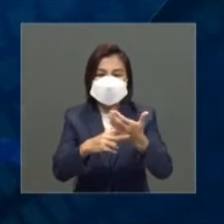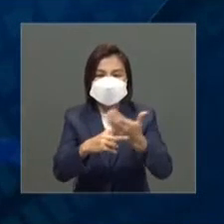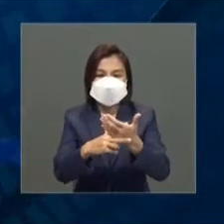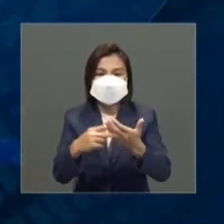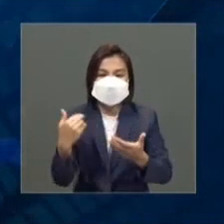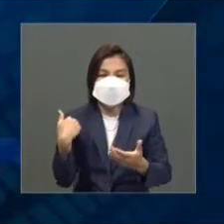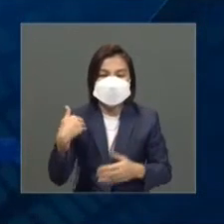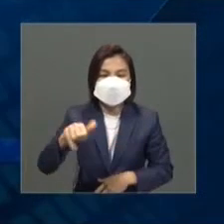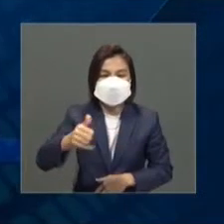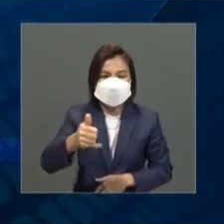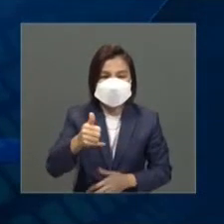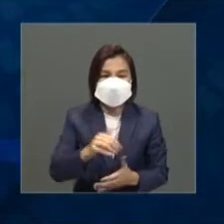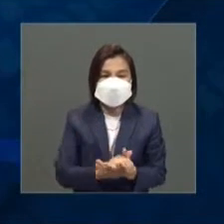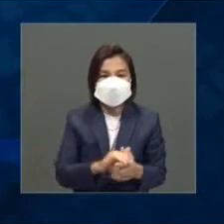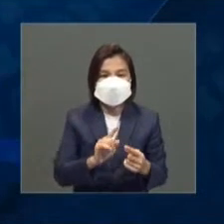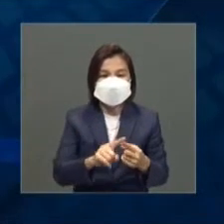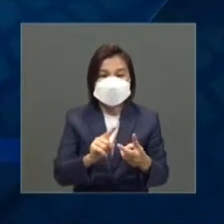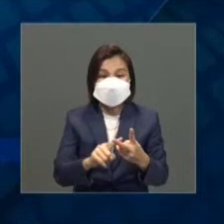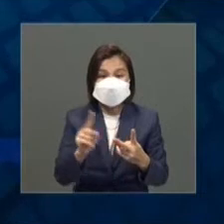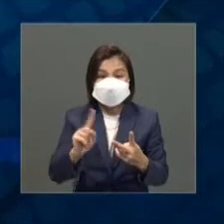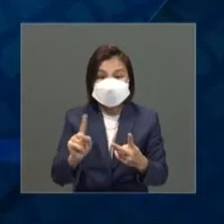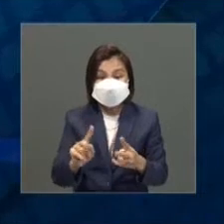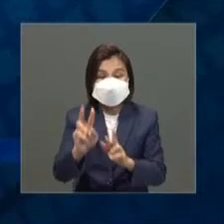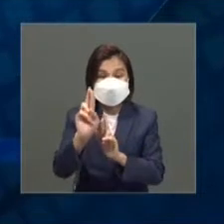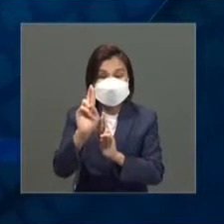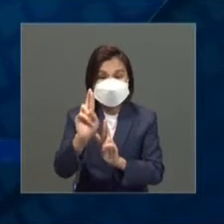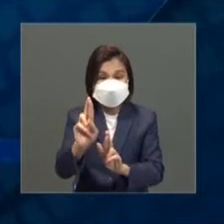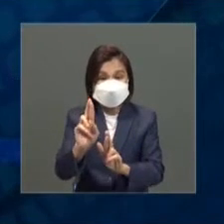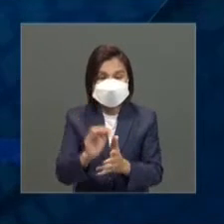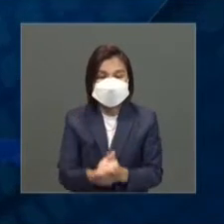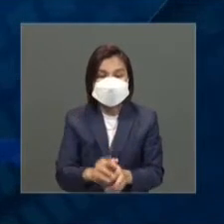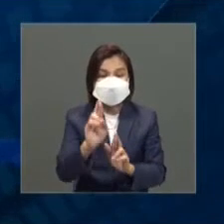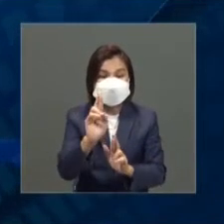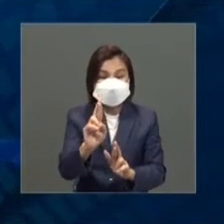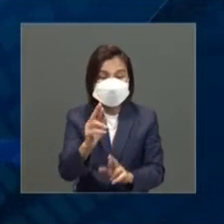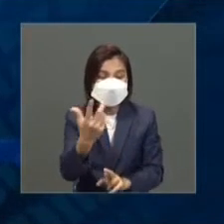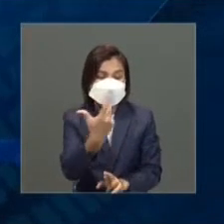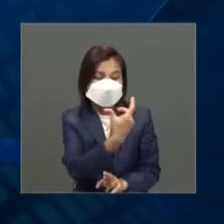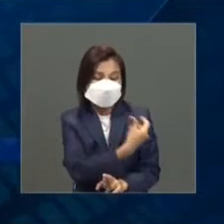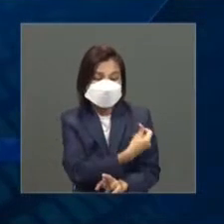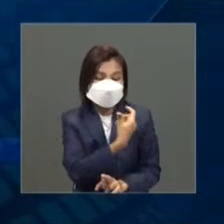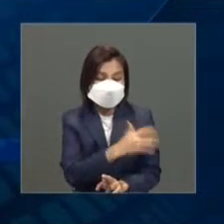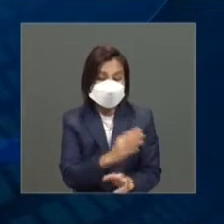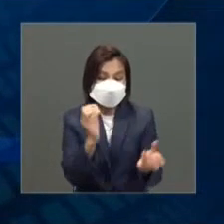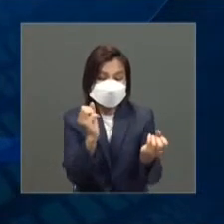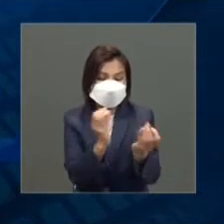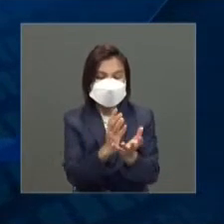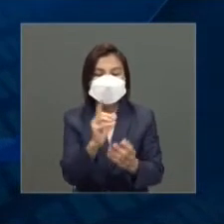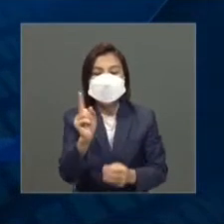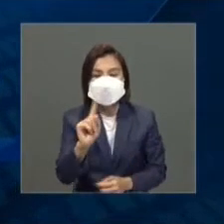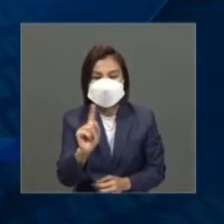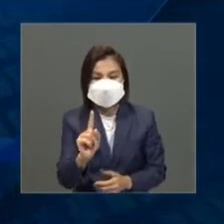ต่อไปครับเป็นเรื่องของผลการเฝ้าระวังเหตุการณ์ไม่พึงประสงค์ภายหลังการฉีดวัคซีนโควิด-19 นะครับ